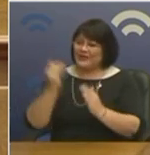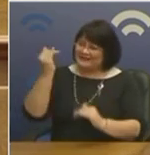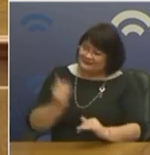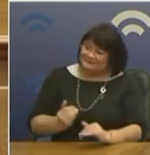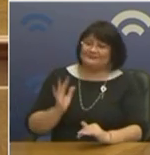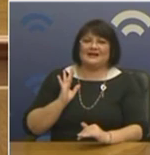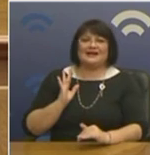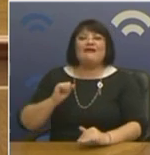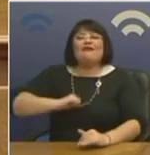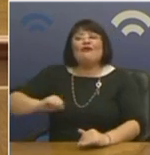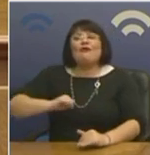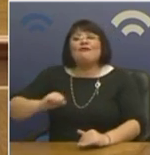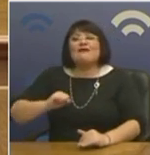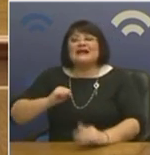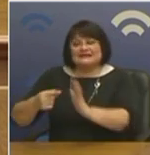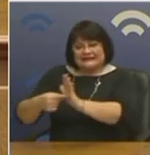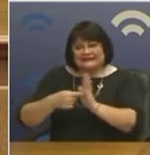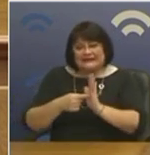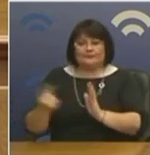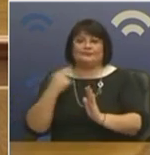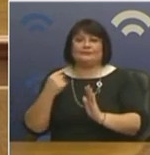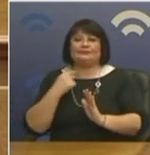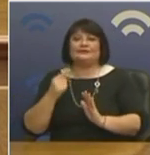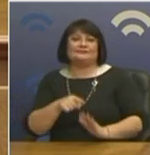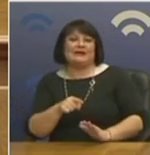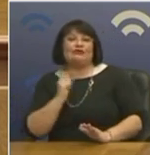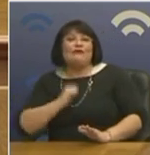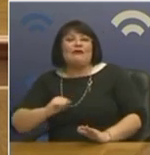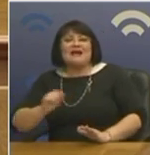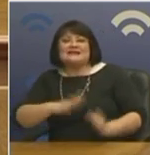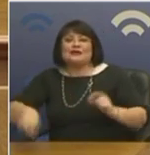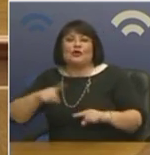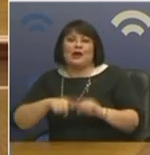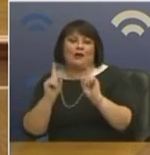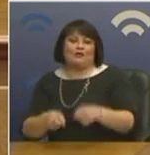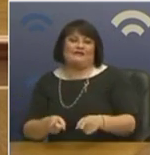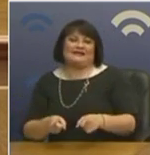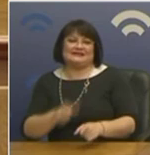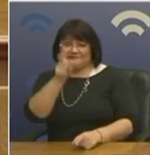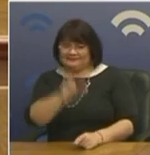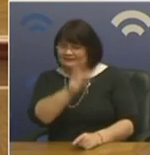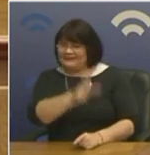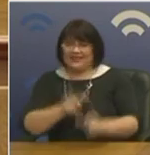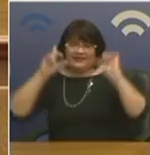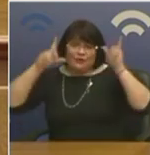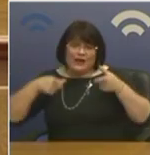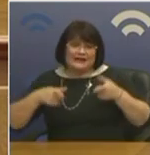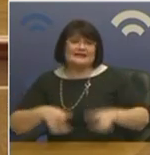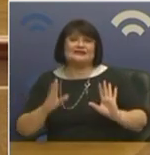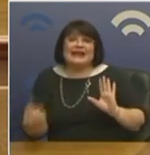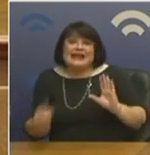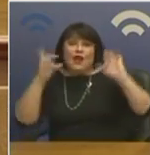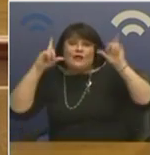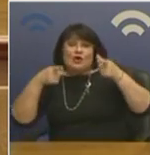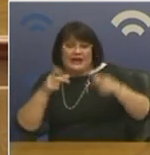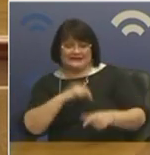Το αντίκρισμα, την εικόνα της ήττας που μπορεί να επισυμβεί. Άρα λοιπόν δεν είστε δημοκράτες, είστε νεοδημοκράτες